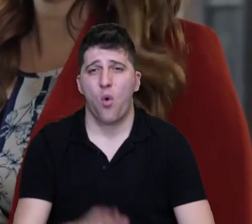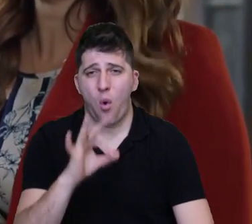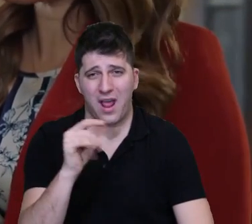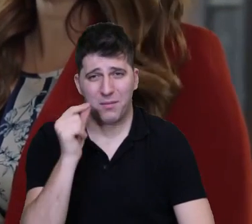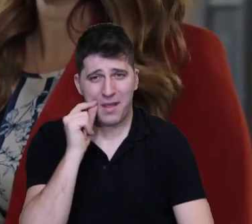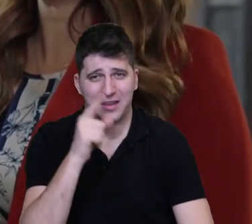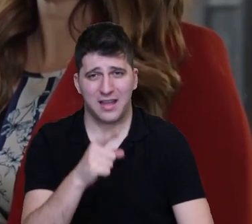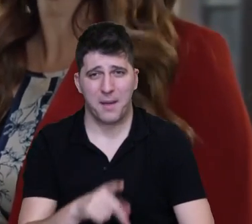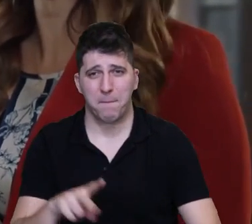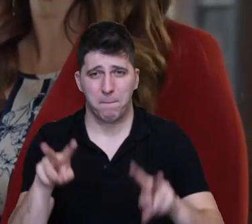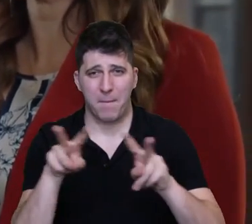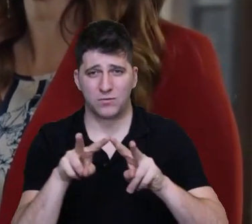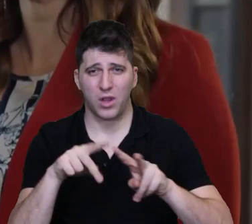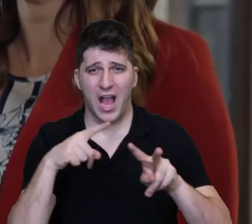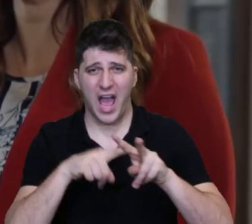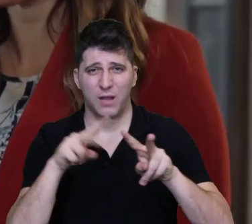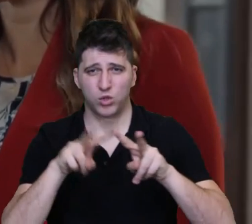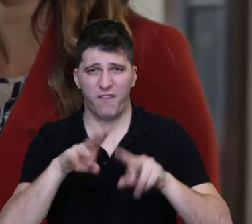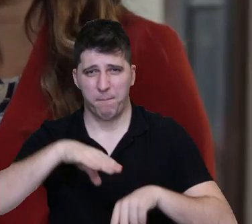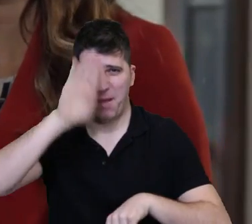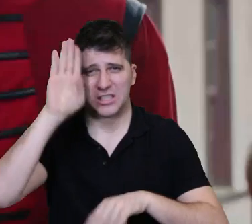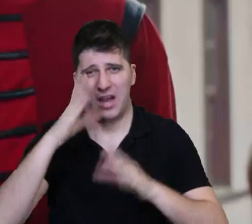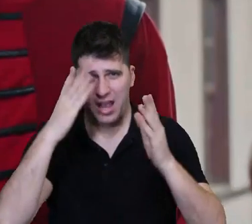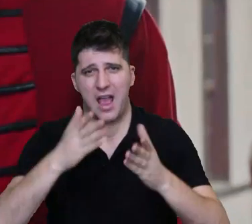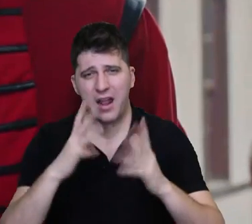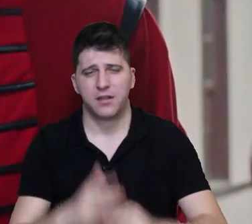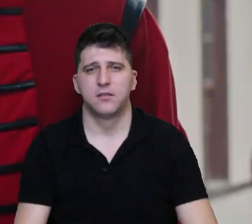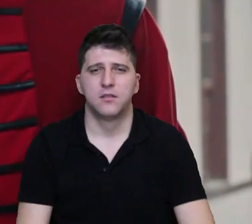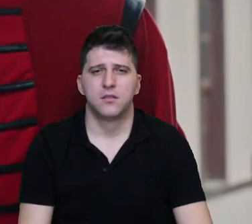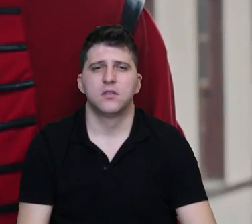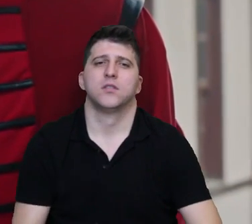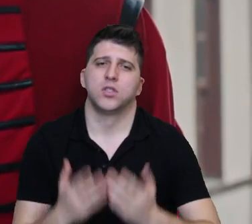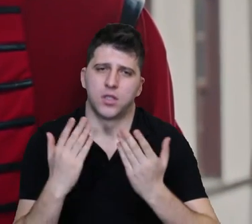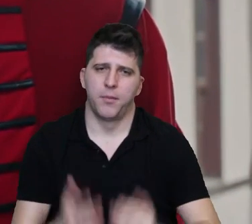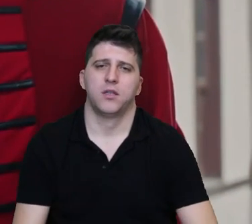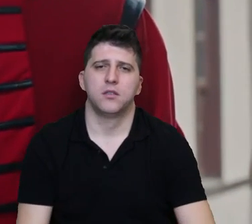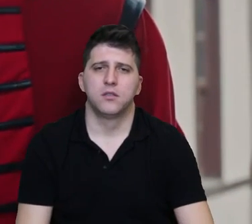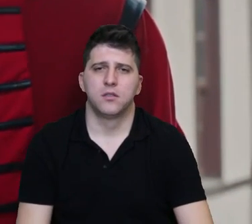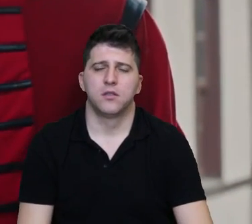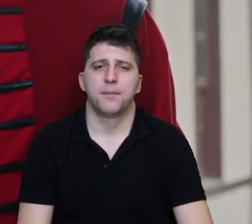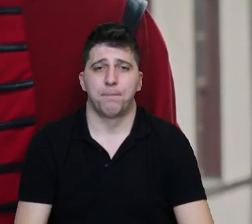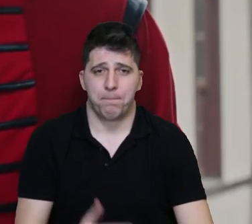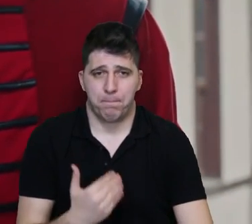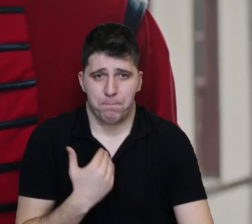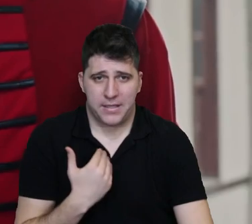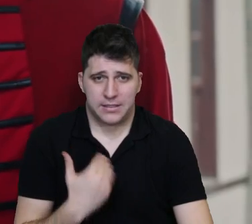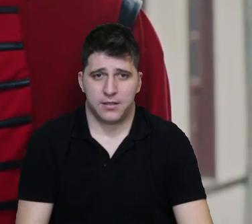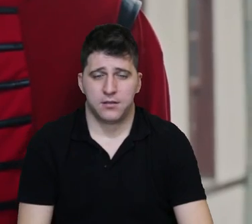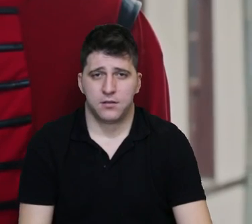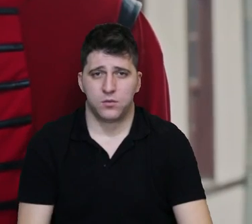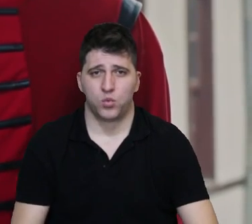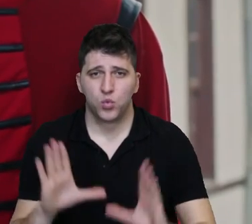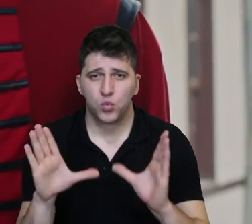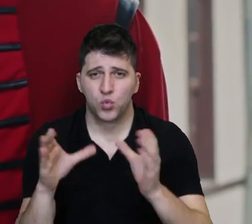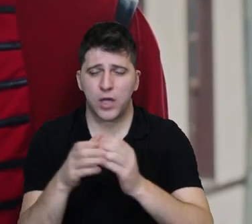Oral Bey de Merzifon'un Kara Mustafa Paşa rolündeydi herhalde. Tabii. Biz de